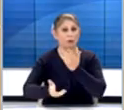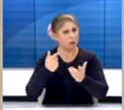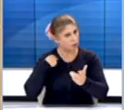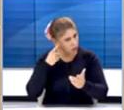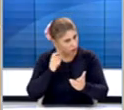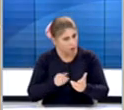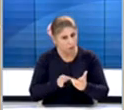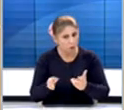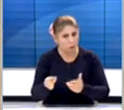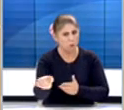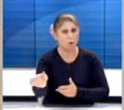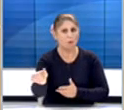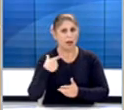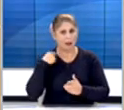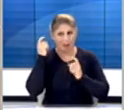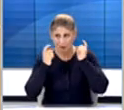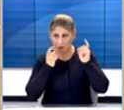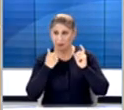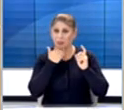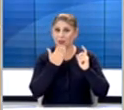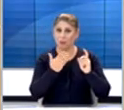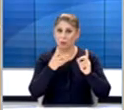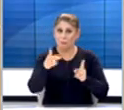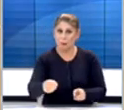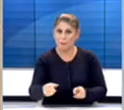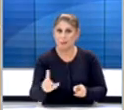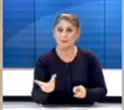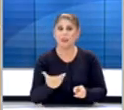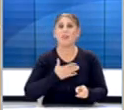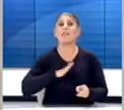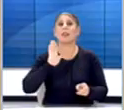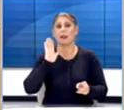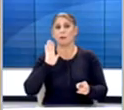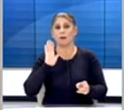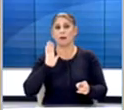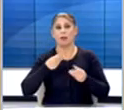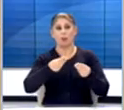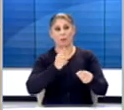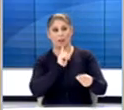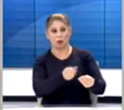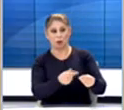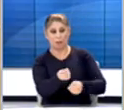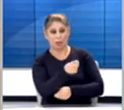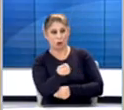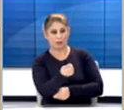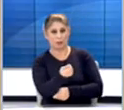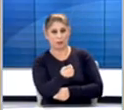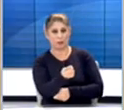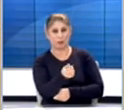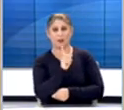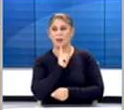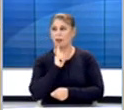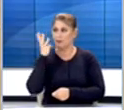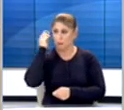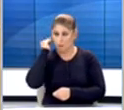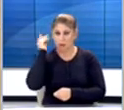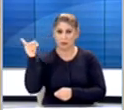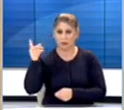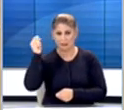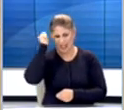ξέραμε. Αλλά αναρωτηθήκατε γιατί δεν μπορέσαμε να τη σταματήσουμε. Δεν θέλαμε. Δώσαμε εντολή στους πυροσβέστες, όπως αυτά τα οποία άκουσα,